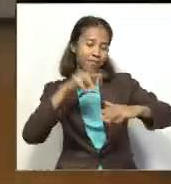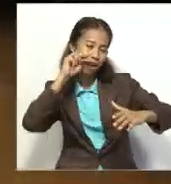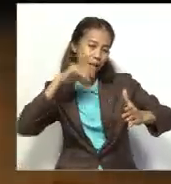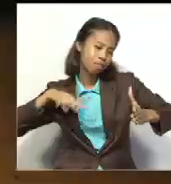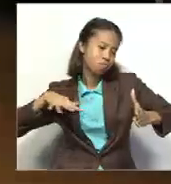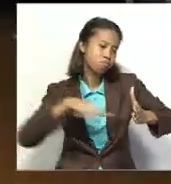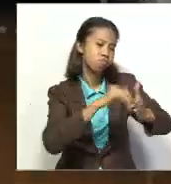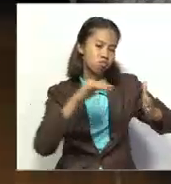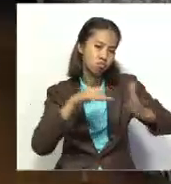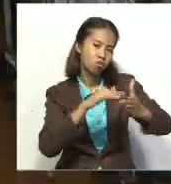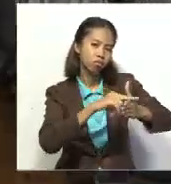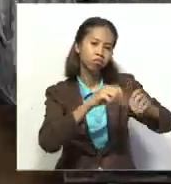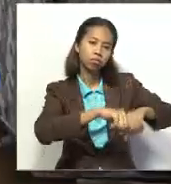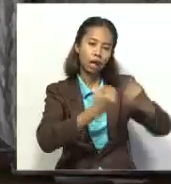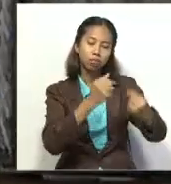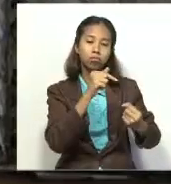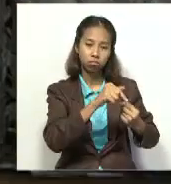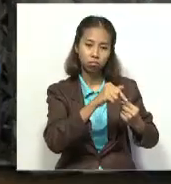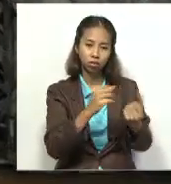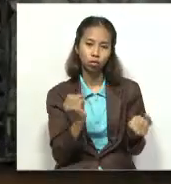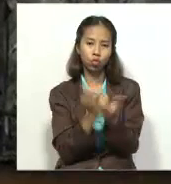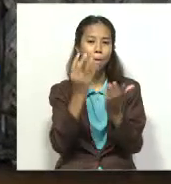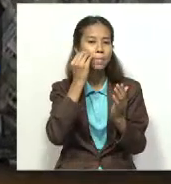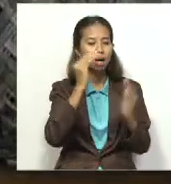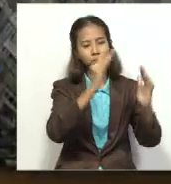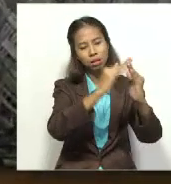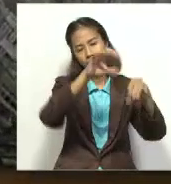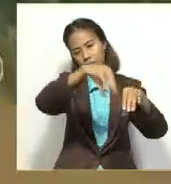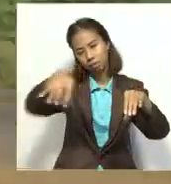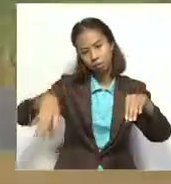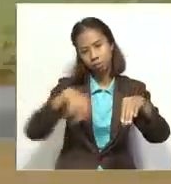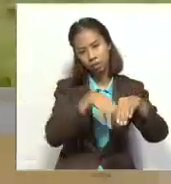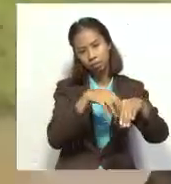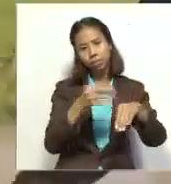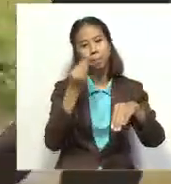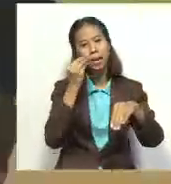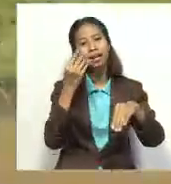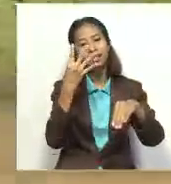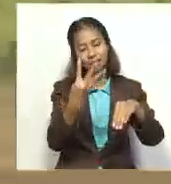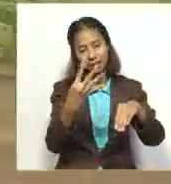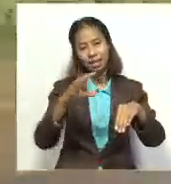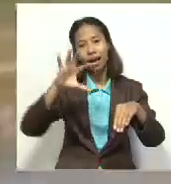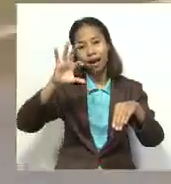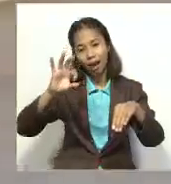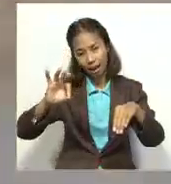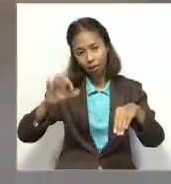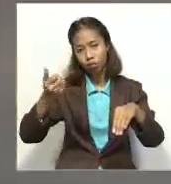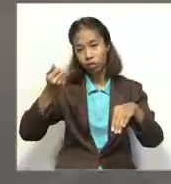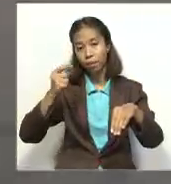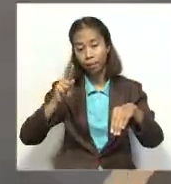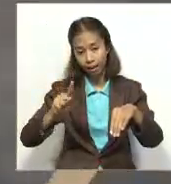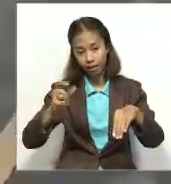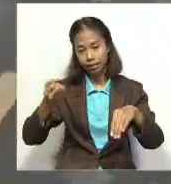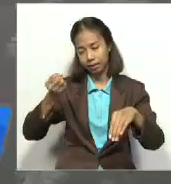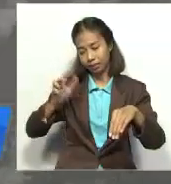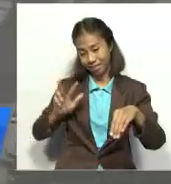นหลายร้อยหลังคาเรือนเลยค่ะโดยเฉพาะที่หมู่บ้านร่องก้อหมู่4บ้านสันทาดหมู่9บ้านม่วงคำหมู่11